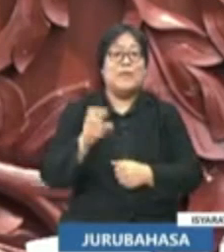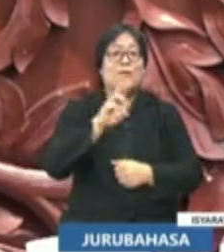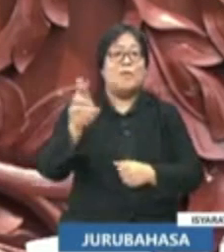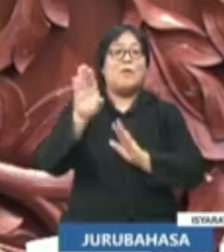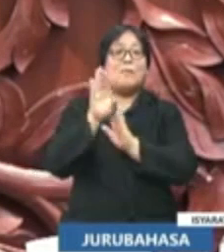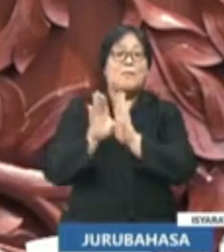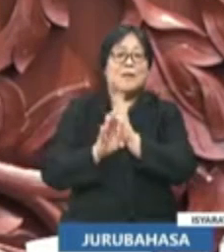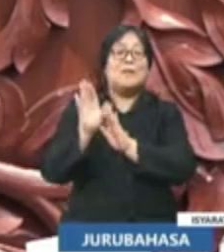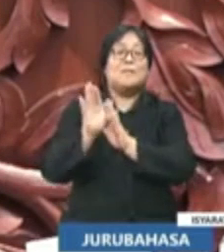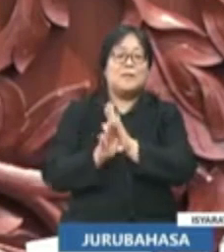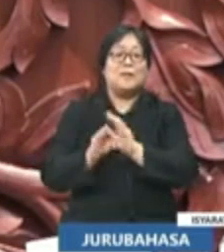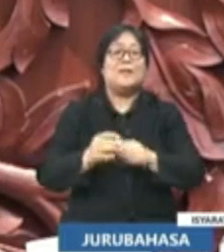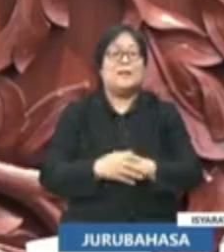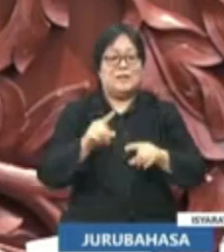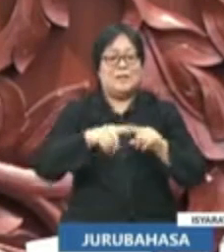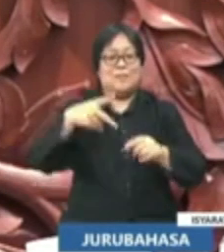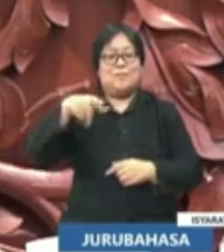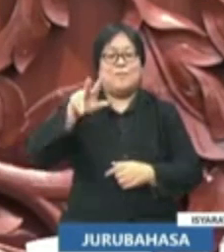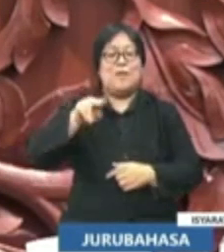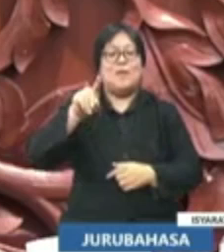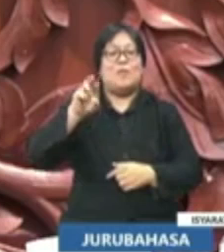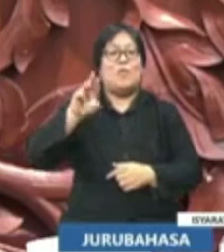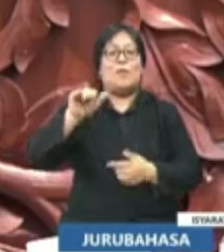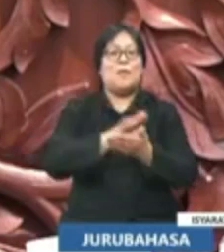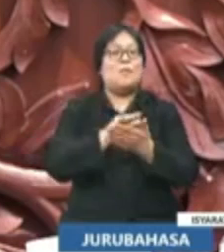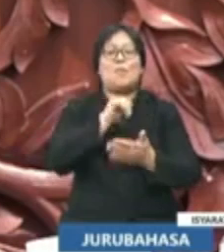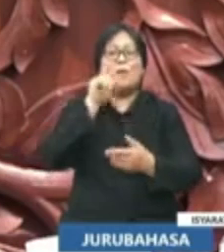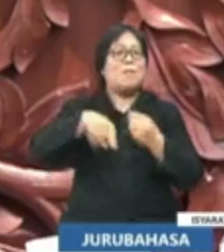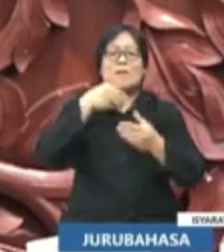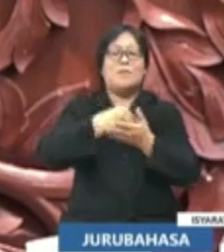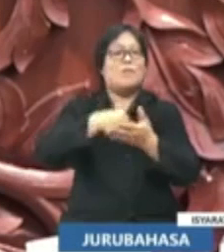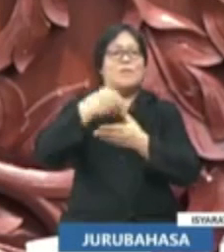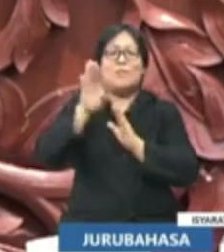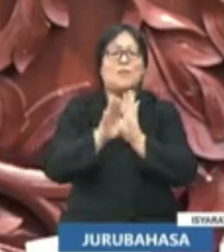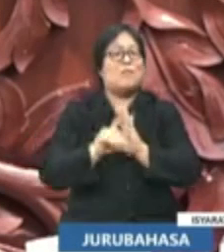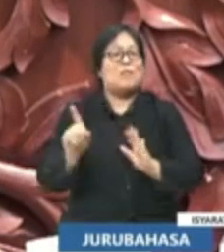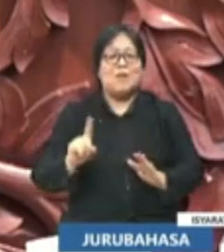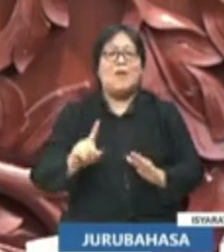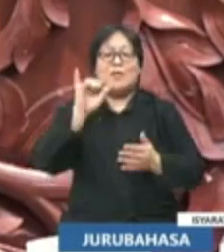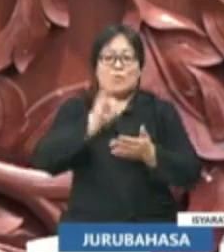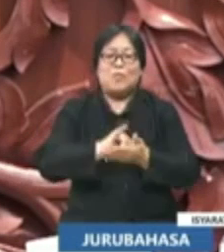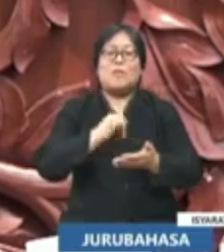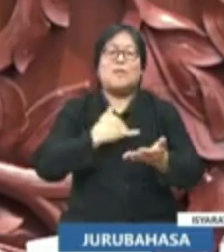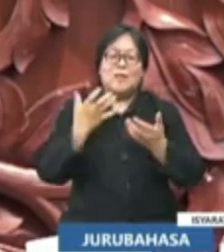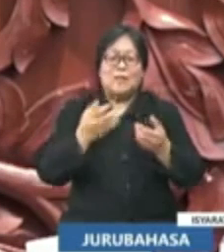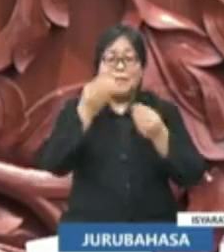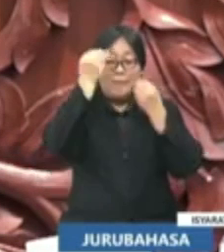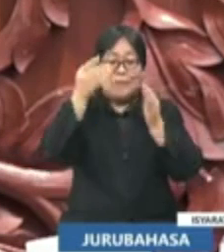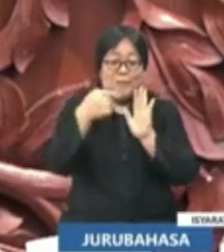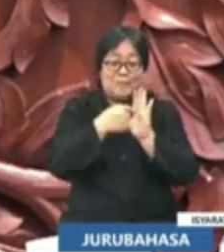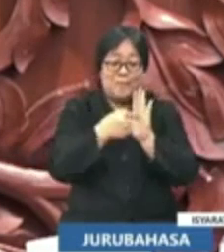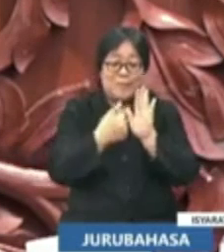beratusan bilion. Tapi Pandora Papers bukan mengenai pengeluaran wang ratusan bilion. Itu yang saya ingin